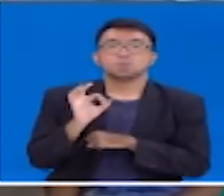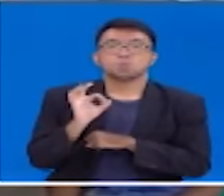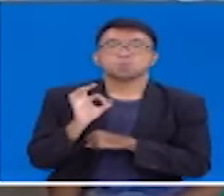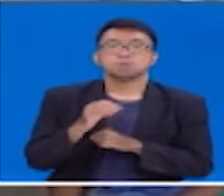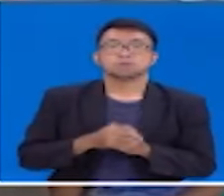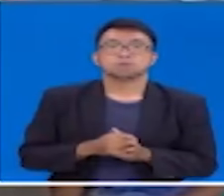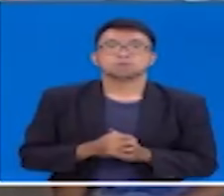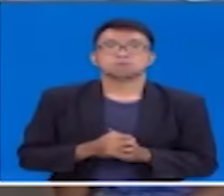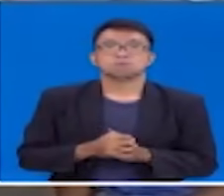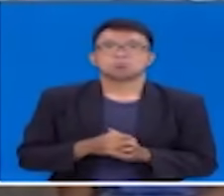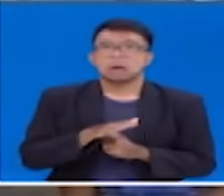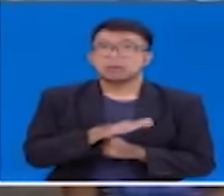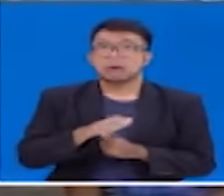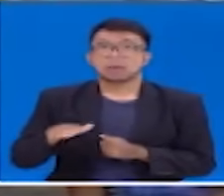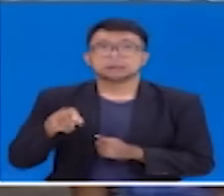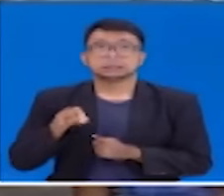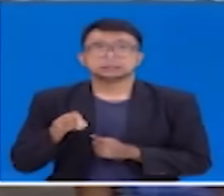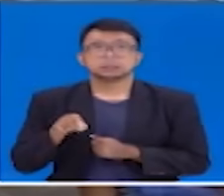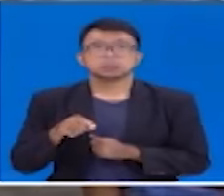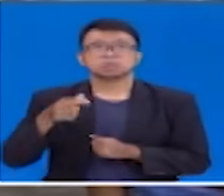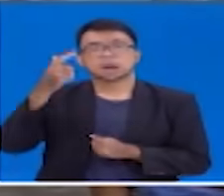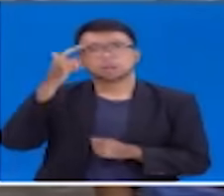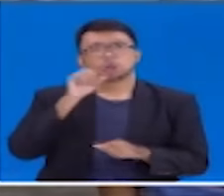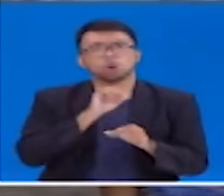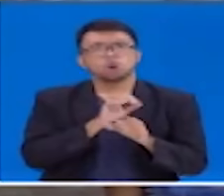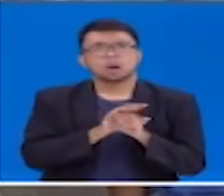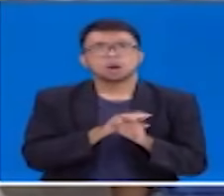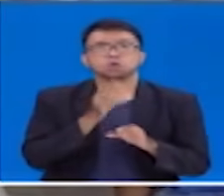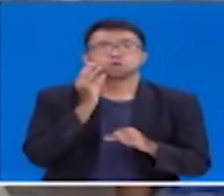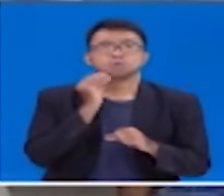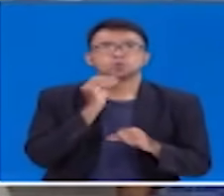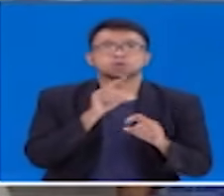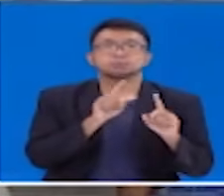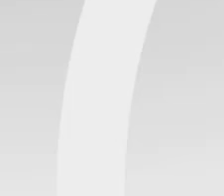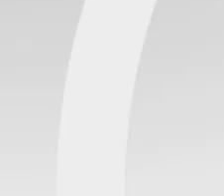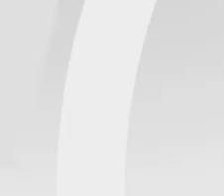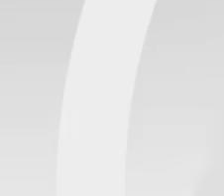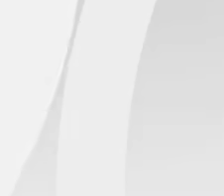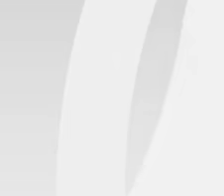ada anak-anak yang umur 11 tahun.